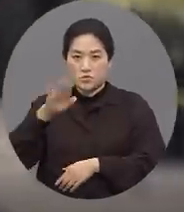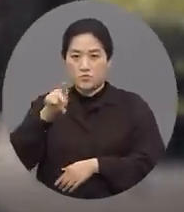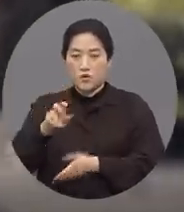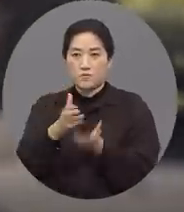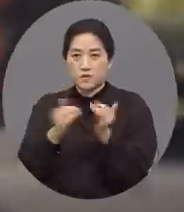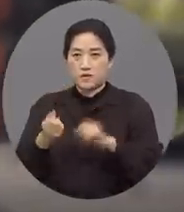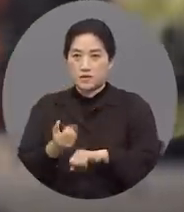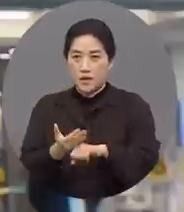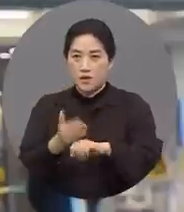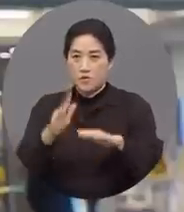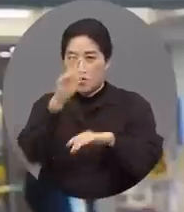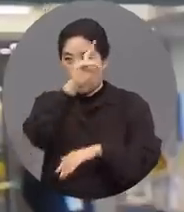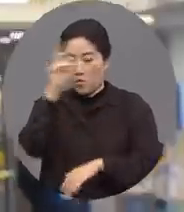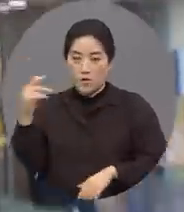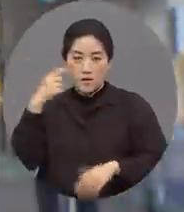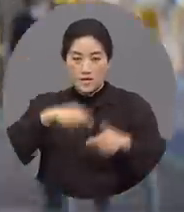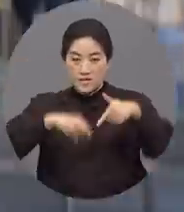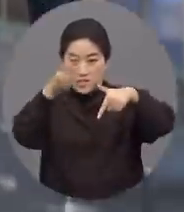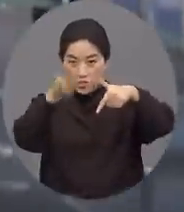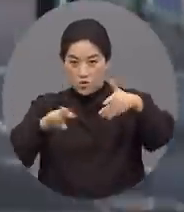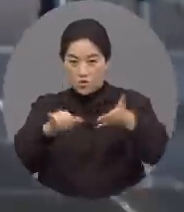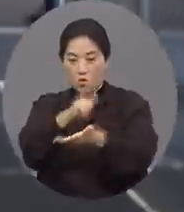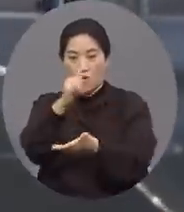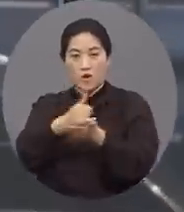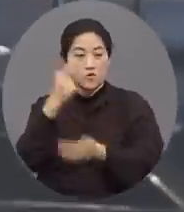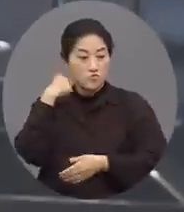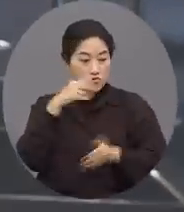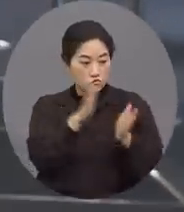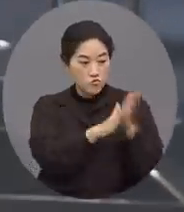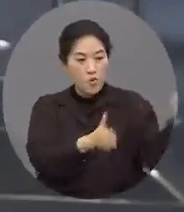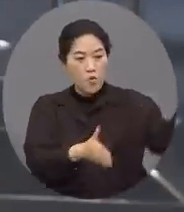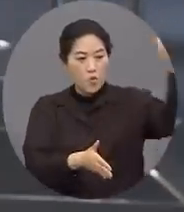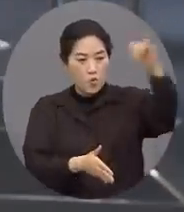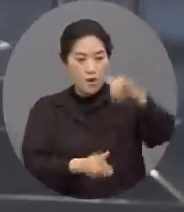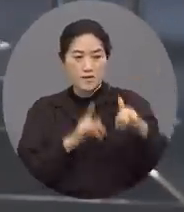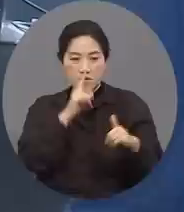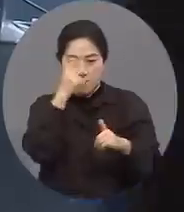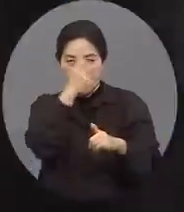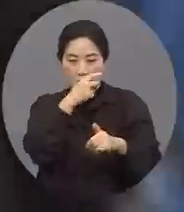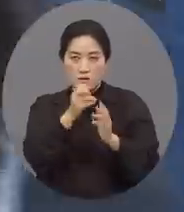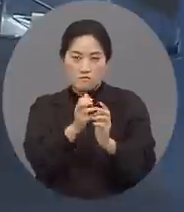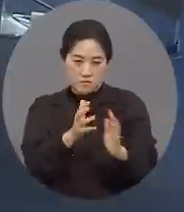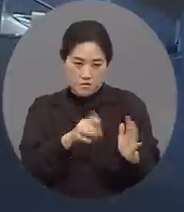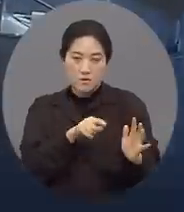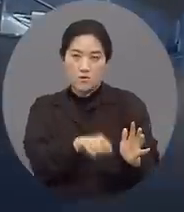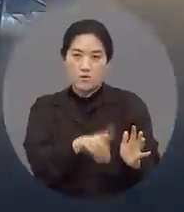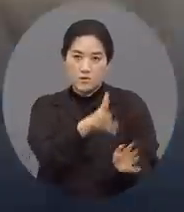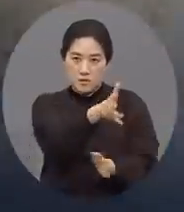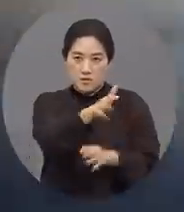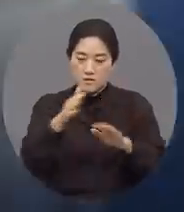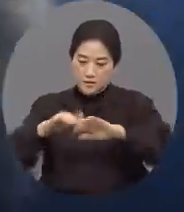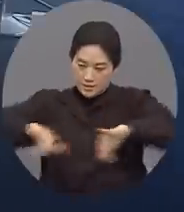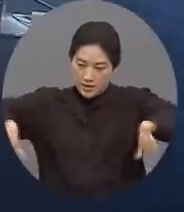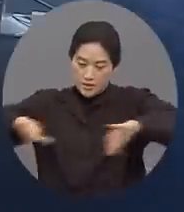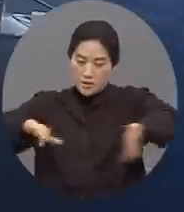오늘 오후 인천공항 중국발 입국자들을 위한 검역 창구가 따로 마련돼 있습니다. 중국발은 이쪽으로